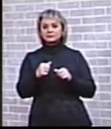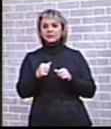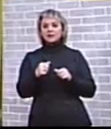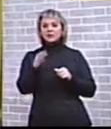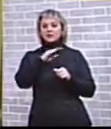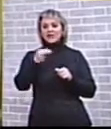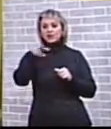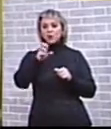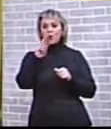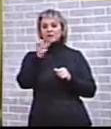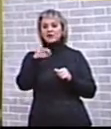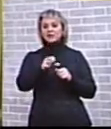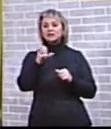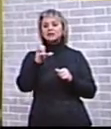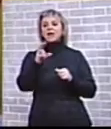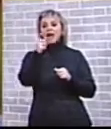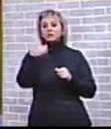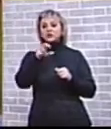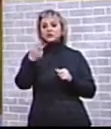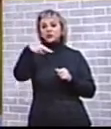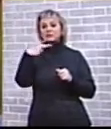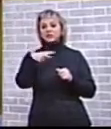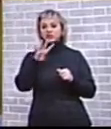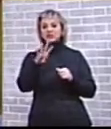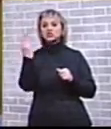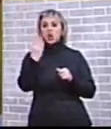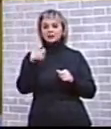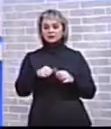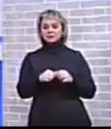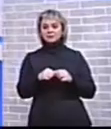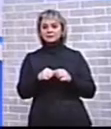Мария Филинкова, Олеся Слынько, Руслан Хамчиев, Дон-24, Шахты.